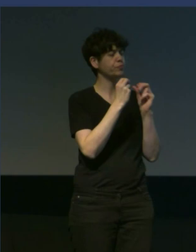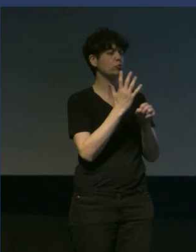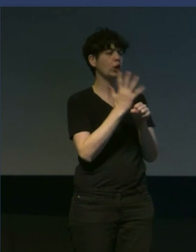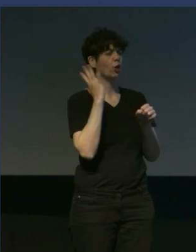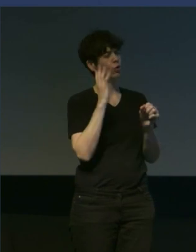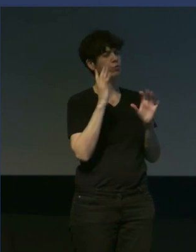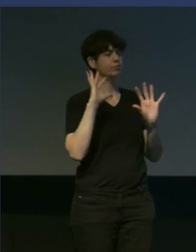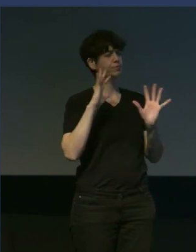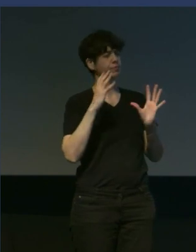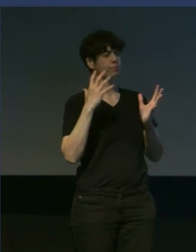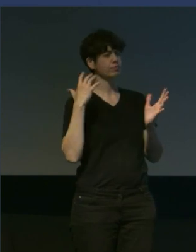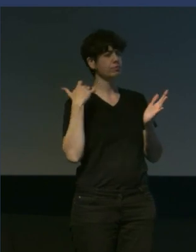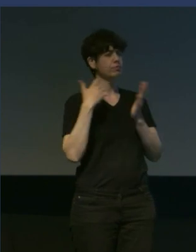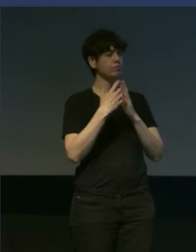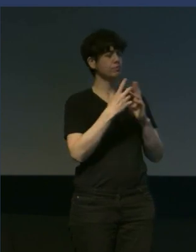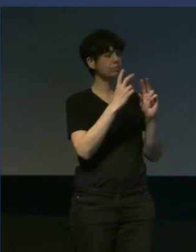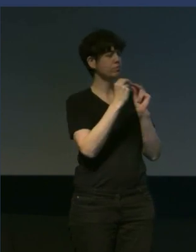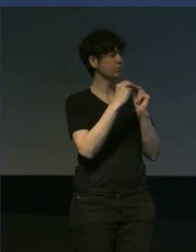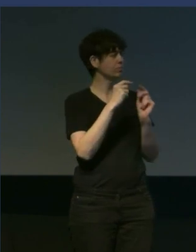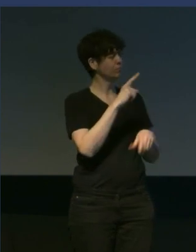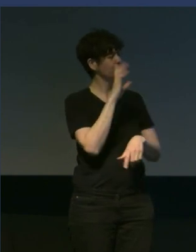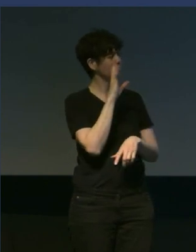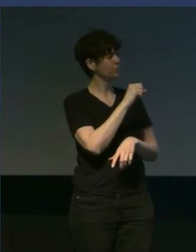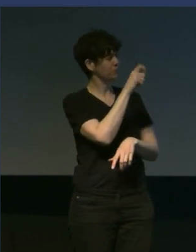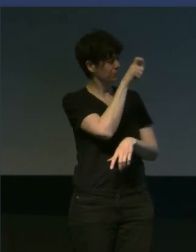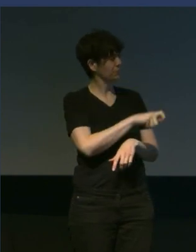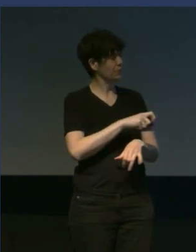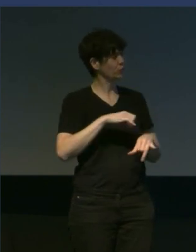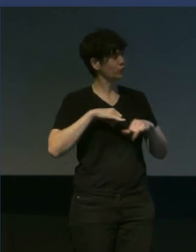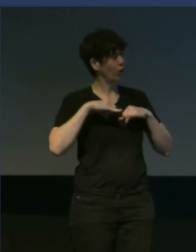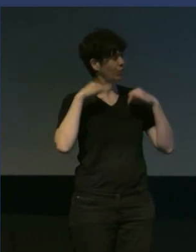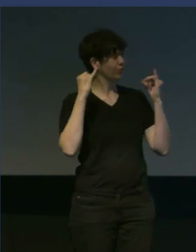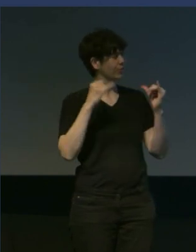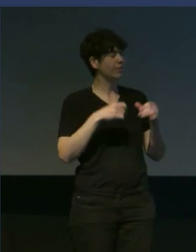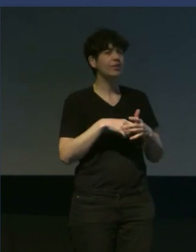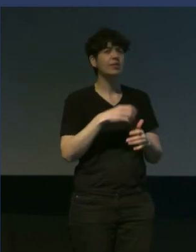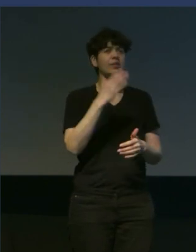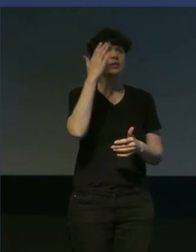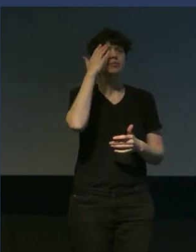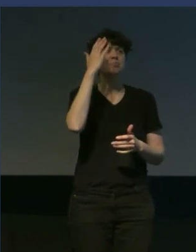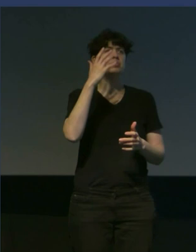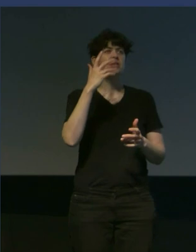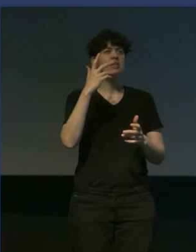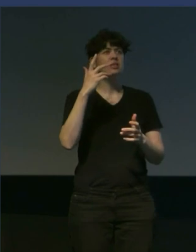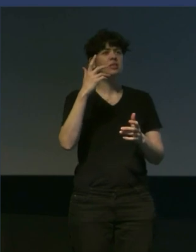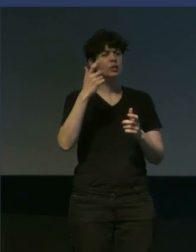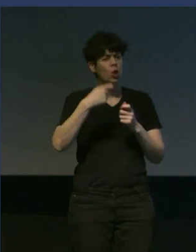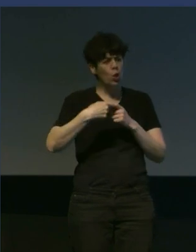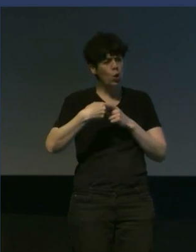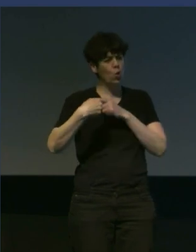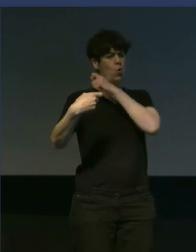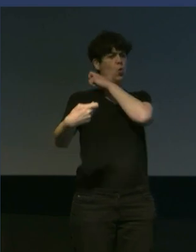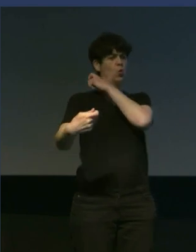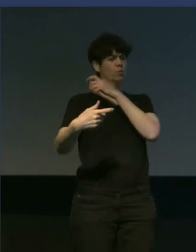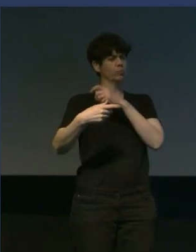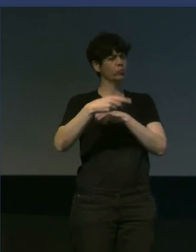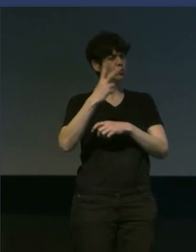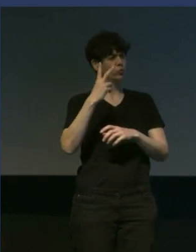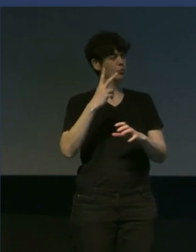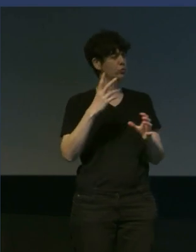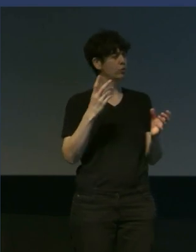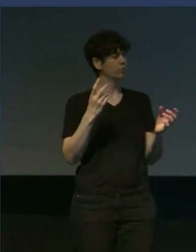Donc, je vois là votre jeune âge. Si on reprend sur un temps plus long, je pense